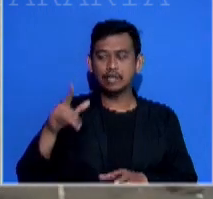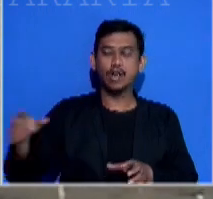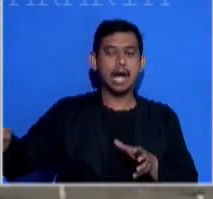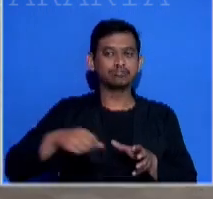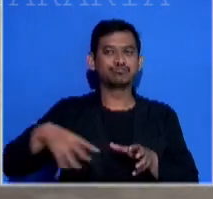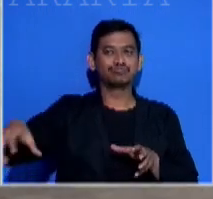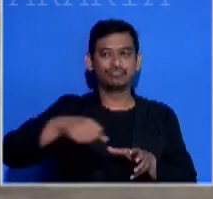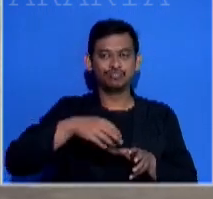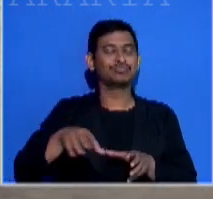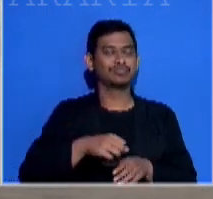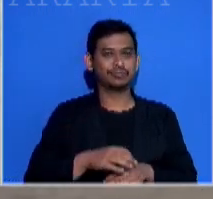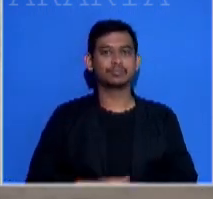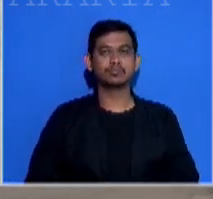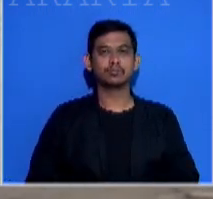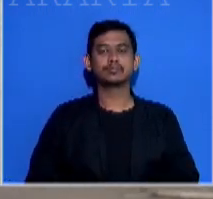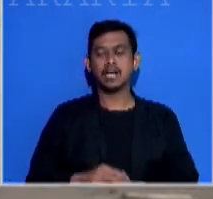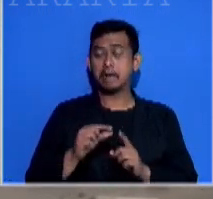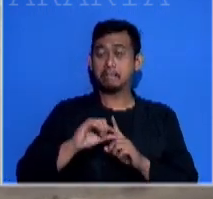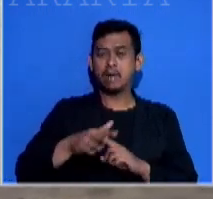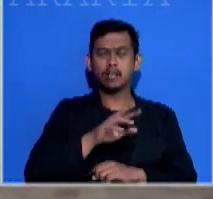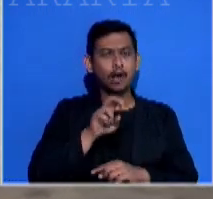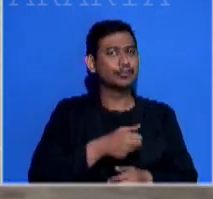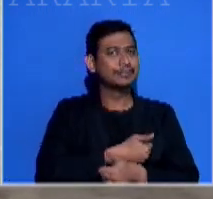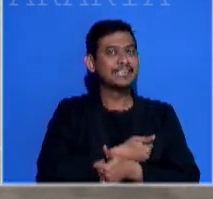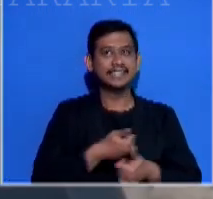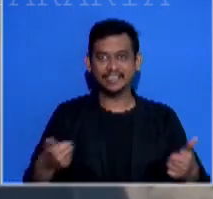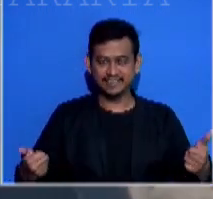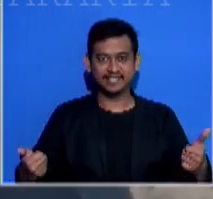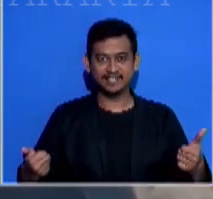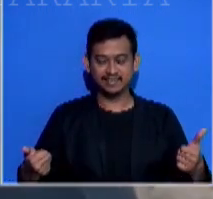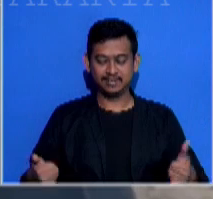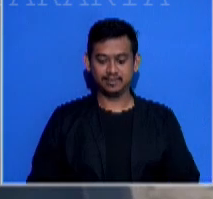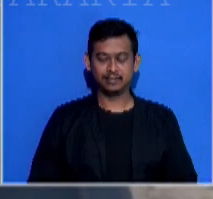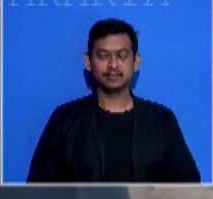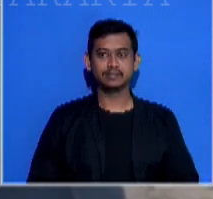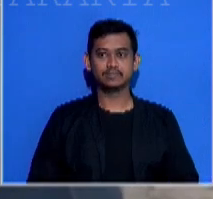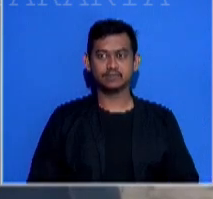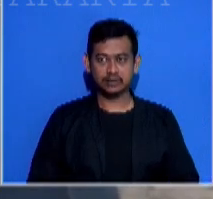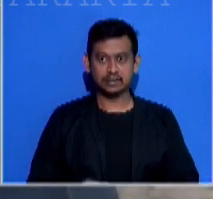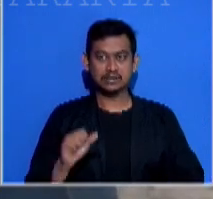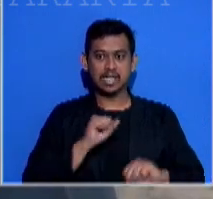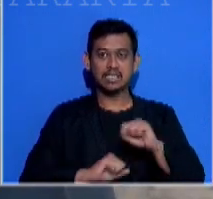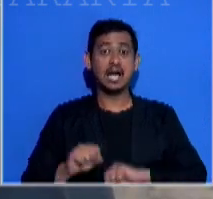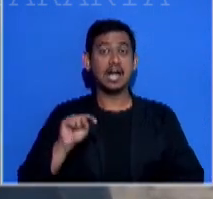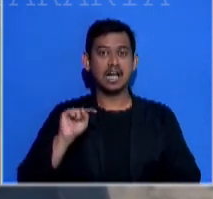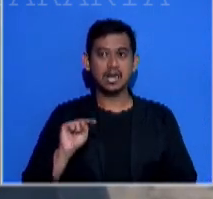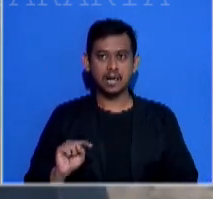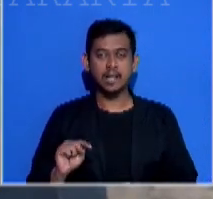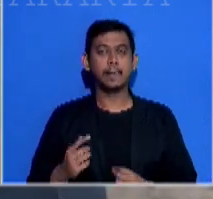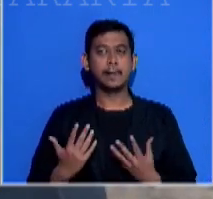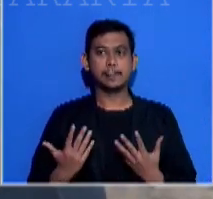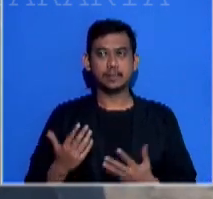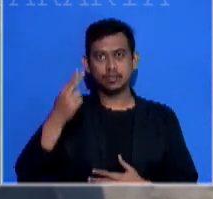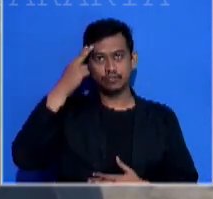Pantai Lebih bersih dan terasa lebih nyaman bagi wisatawan kegiatan ini kami laksanakan dalam rangka